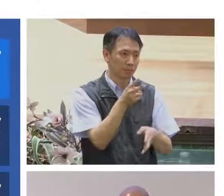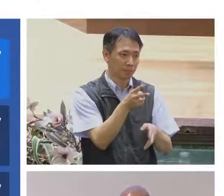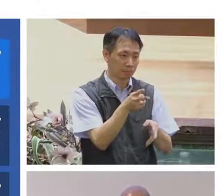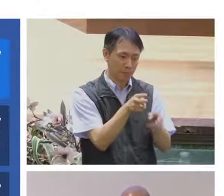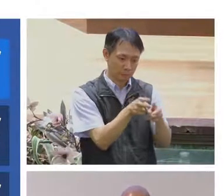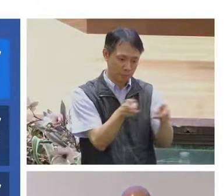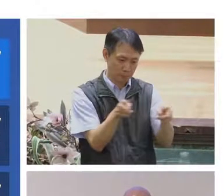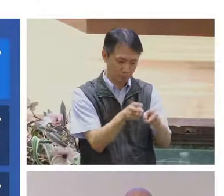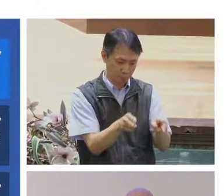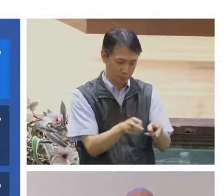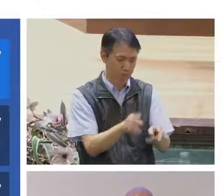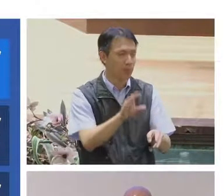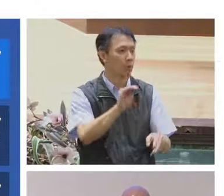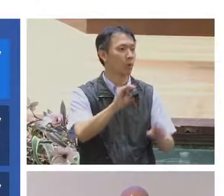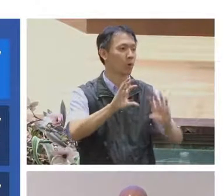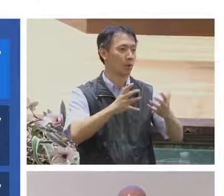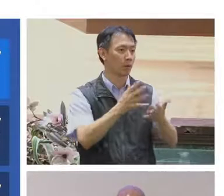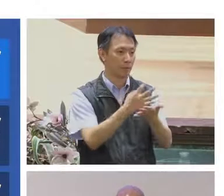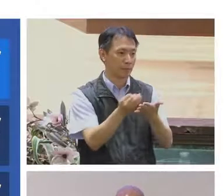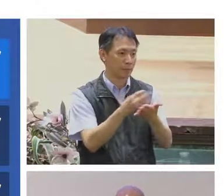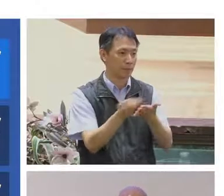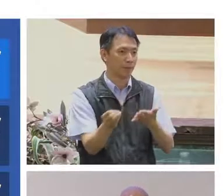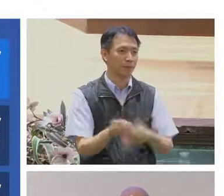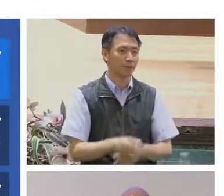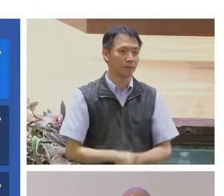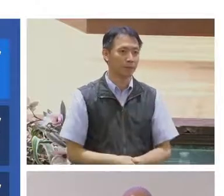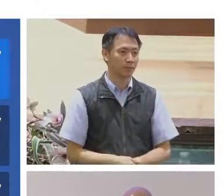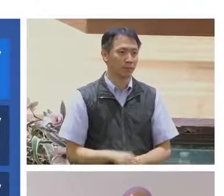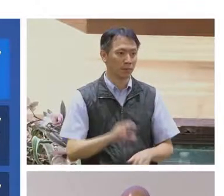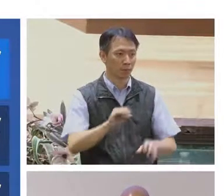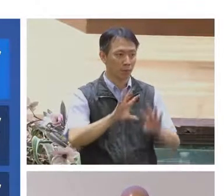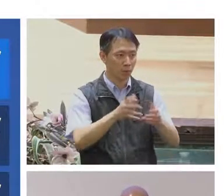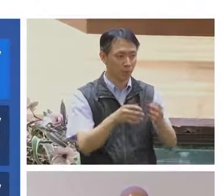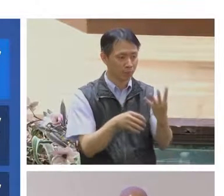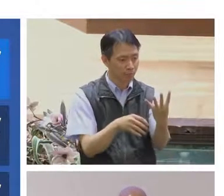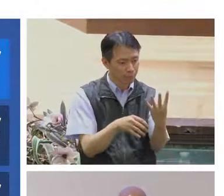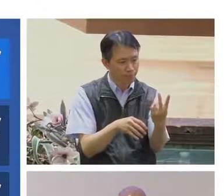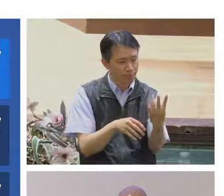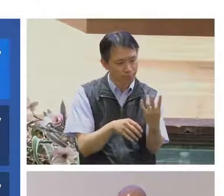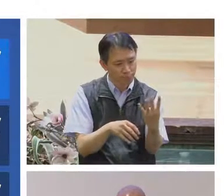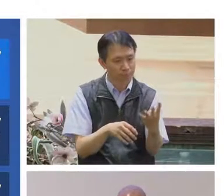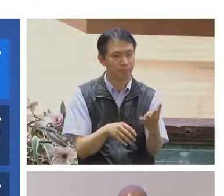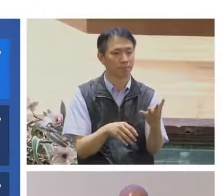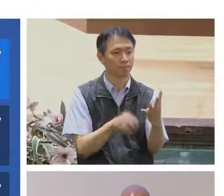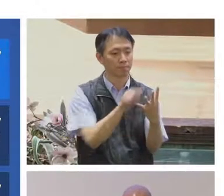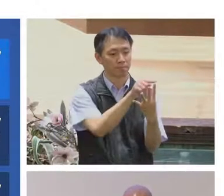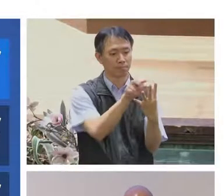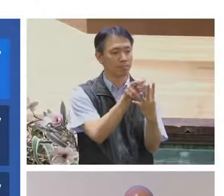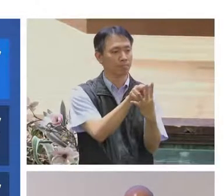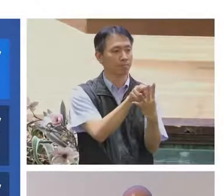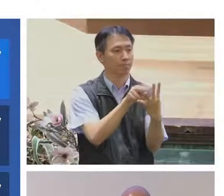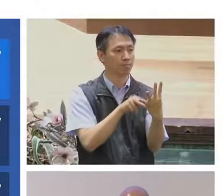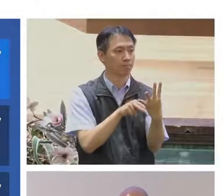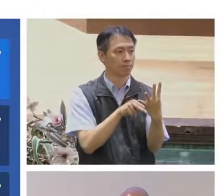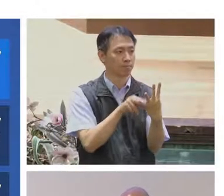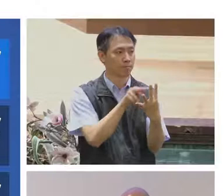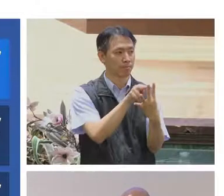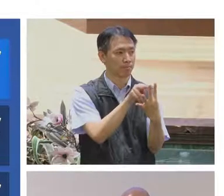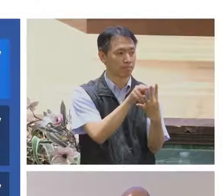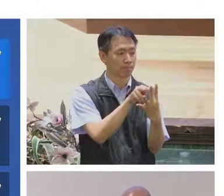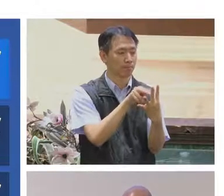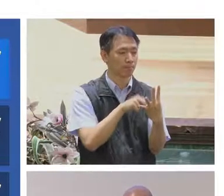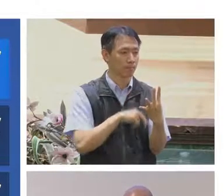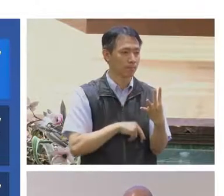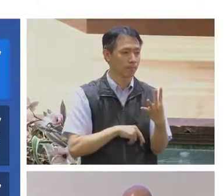字讯息是万国码，万国码通常会有2到4个 byte， 然后所以它的前面两个 byte 通常会有一些很明显的特